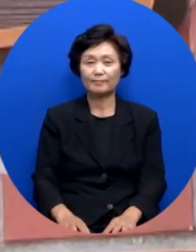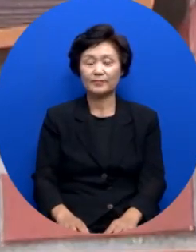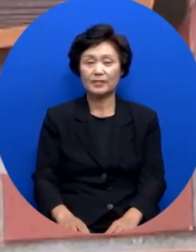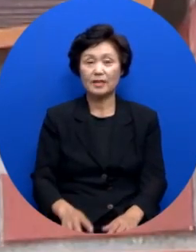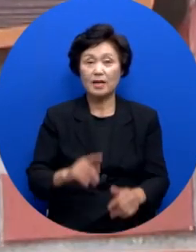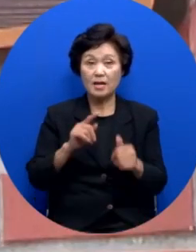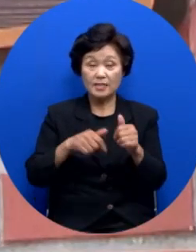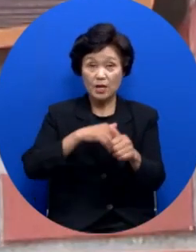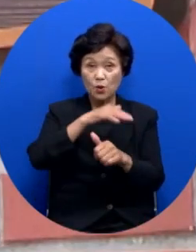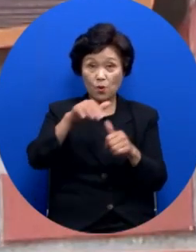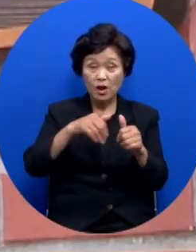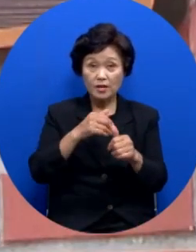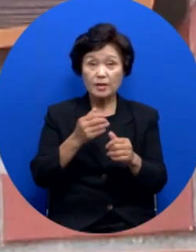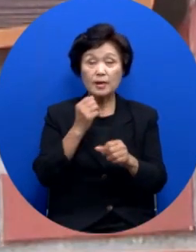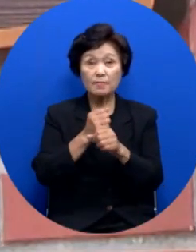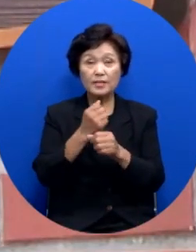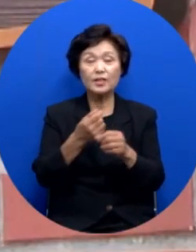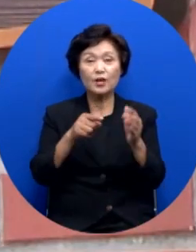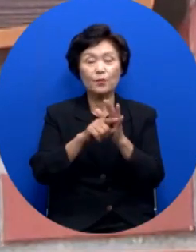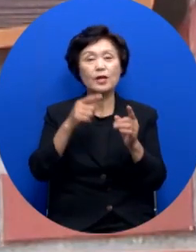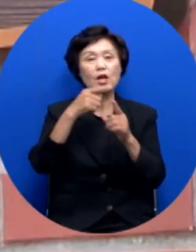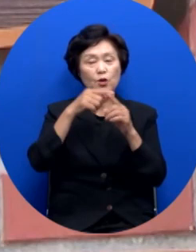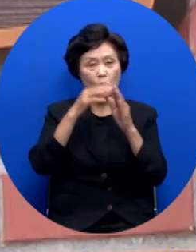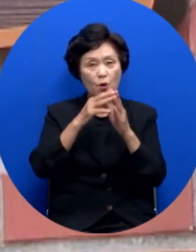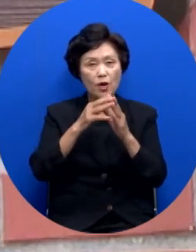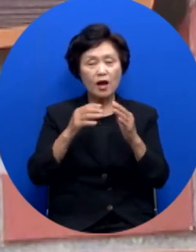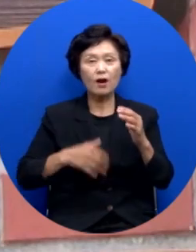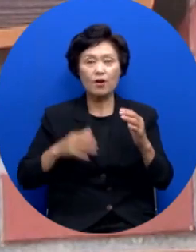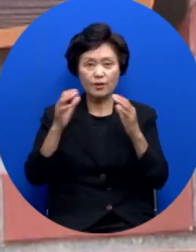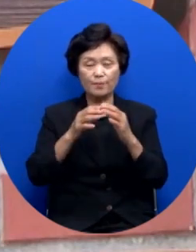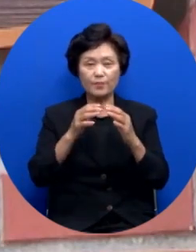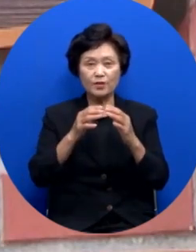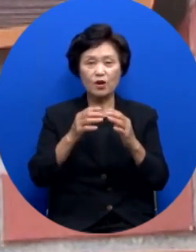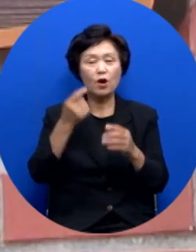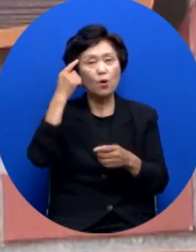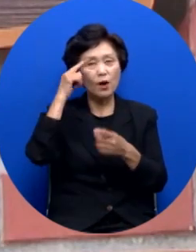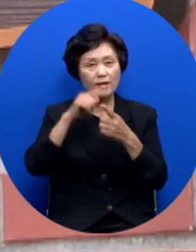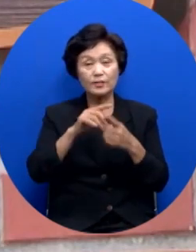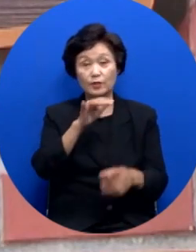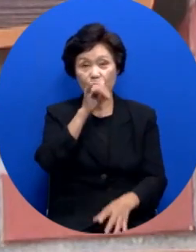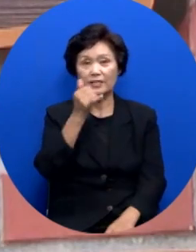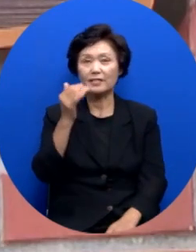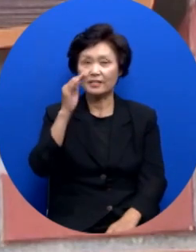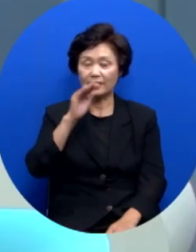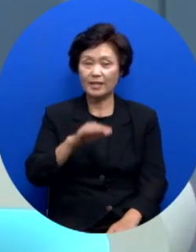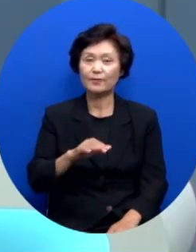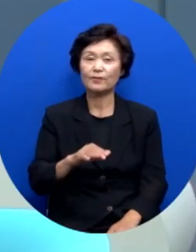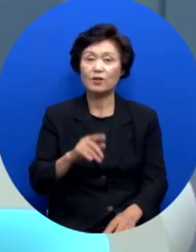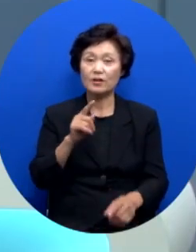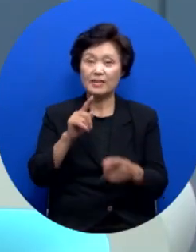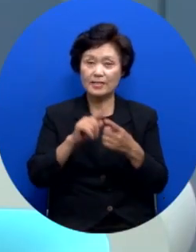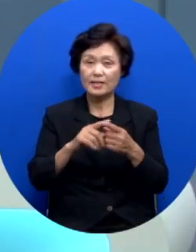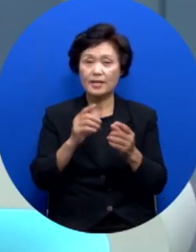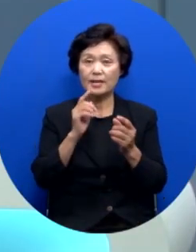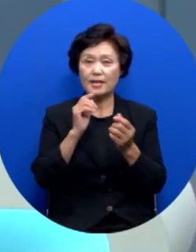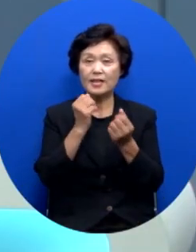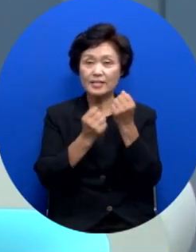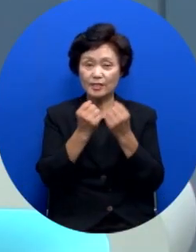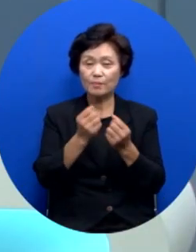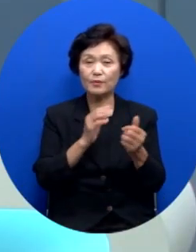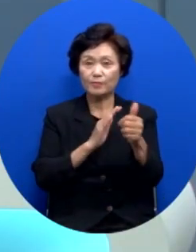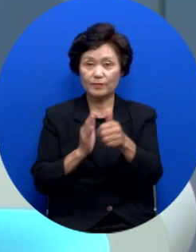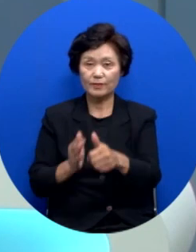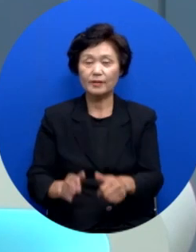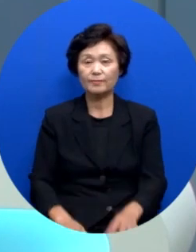조성하는 데 있어서 교회와의 협력이 주목받고 있습니다. 교회와의 협력이 어떻게 중요한지 말씀해 주십시오. 네, 교회와의